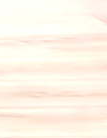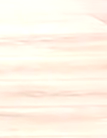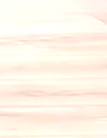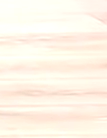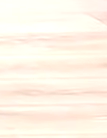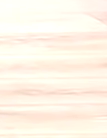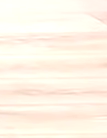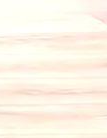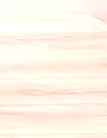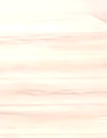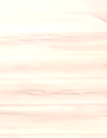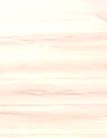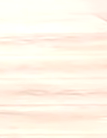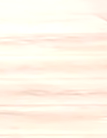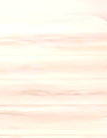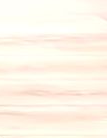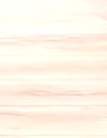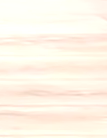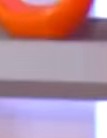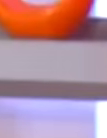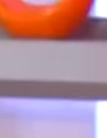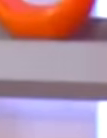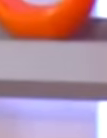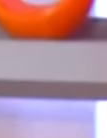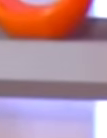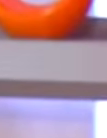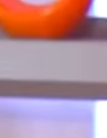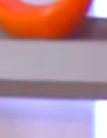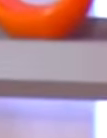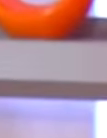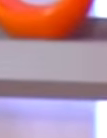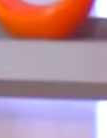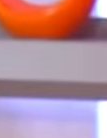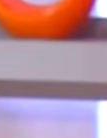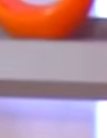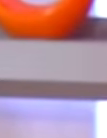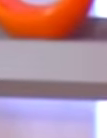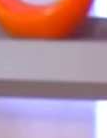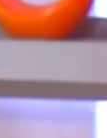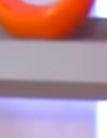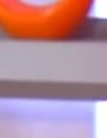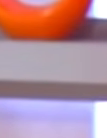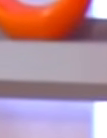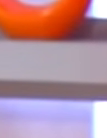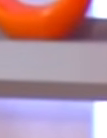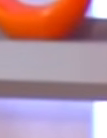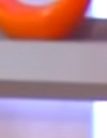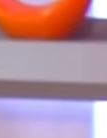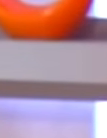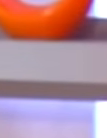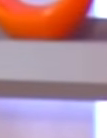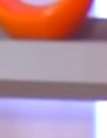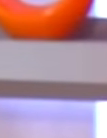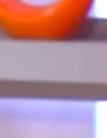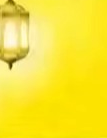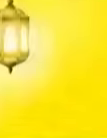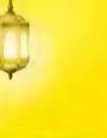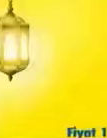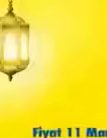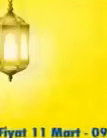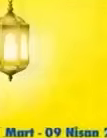ülkemde. Ki Türkiye'de ilk tuttuğum oruçlar hava çok daha sıcaktı ülkeme